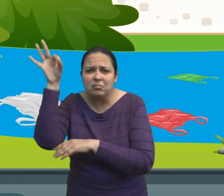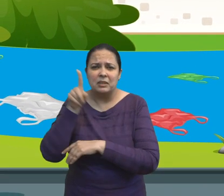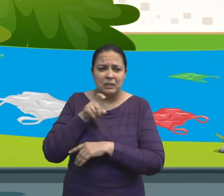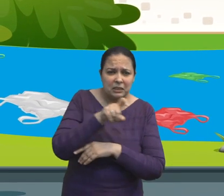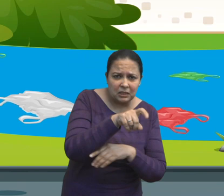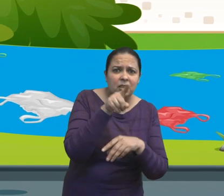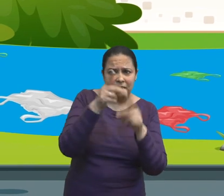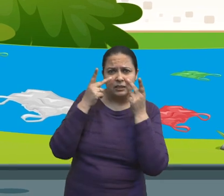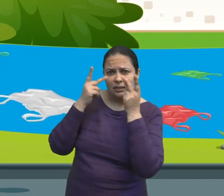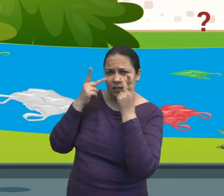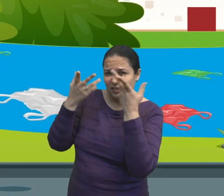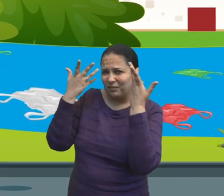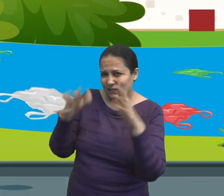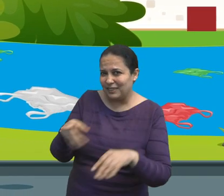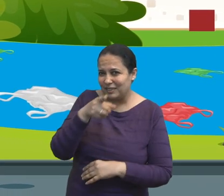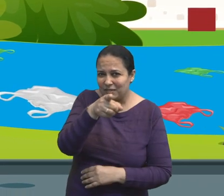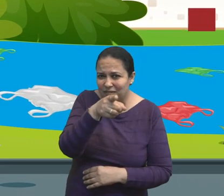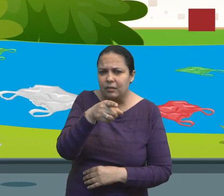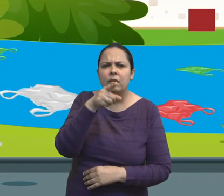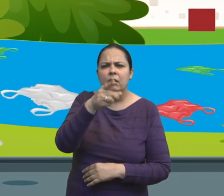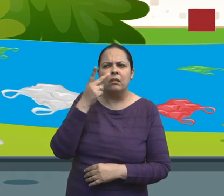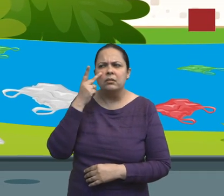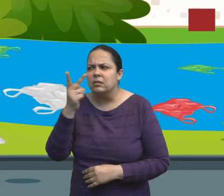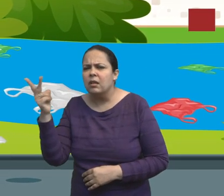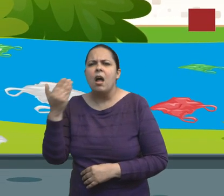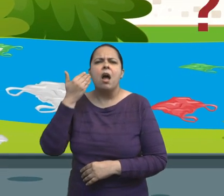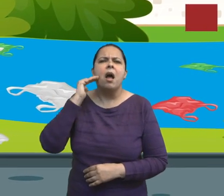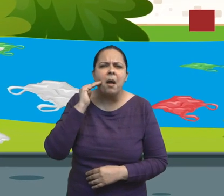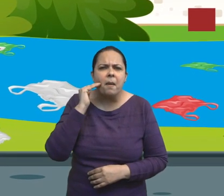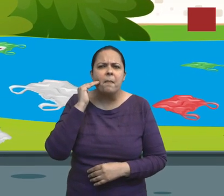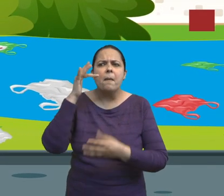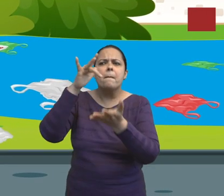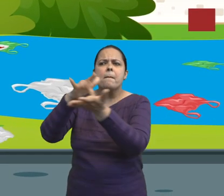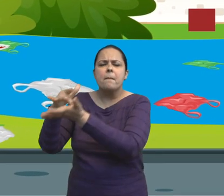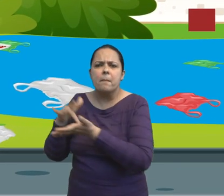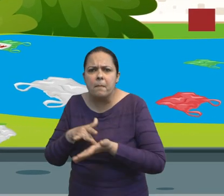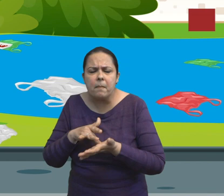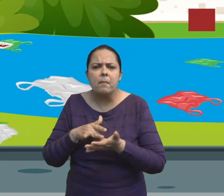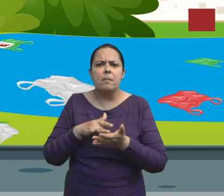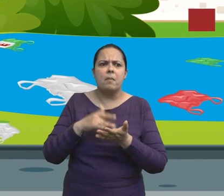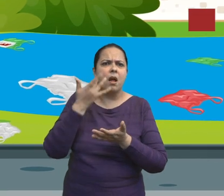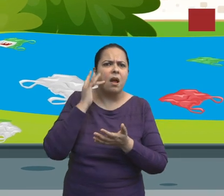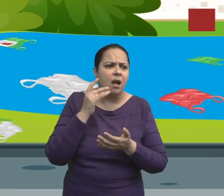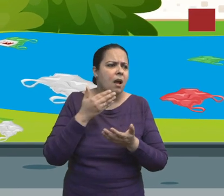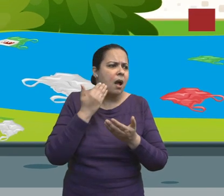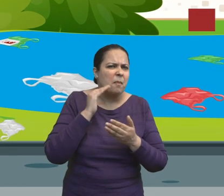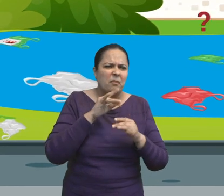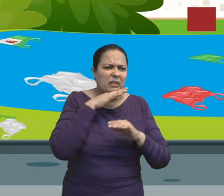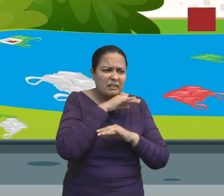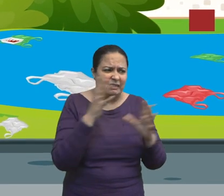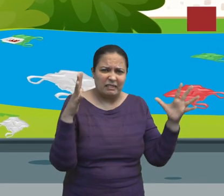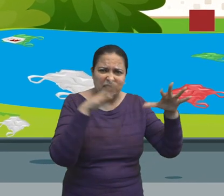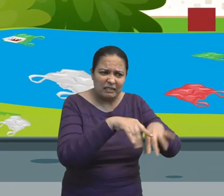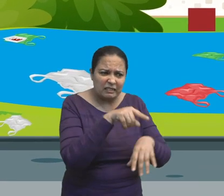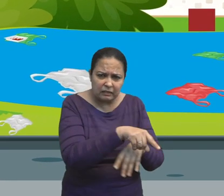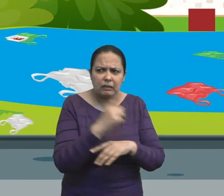है कि ये सब कब कब अधिक दिखाई देते हैं, किन स्थानों पर ज्यादा दिखाई देते हैं,